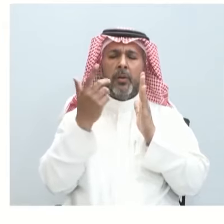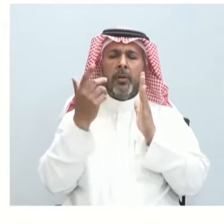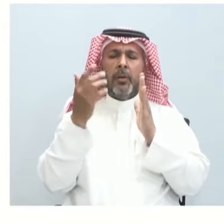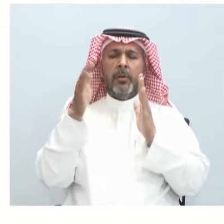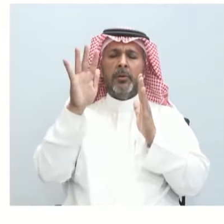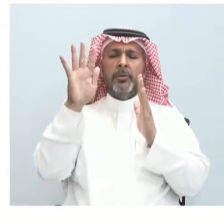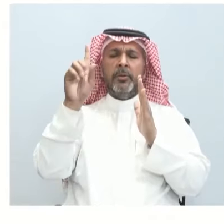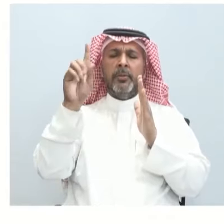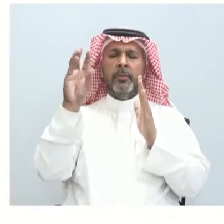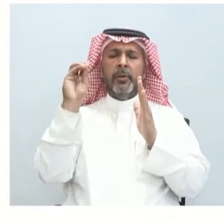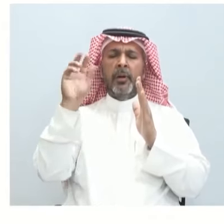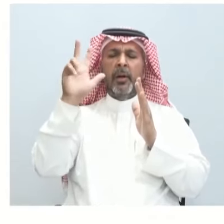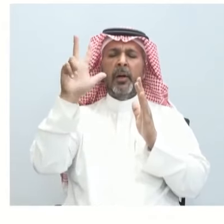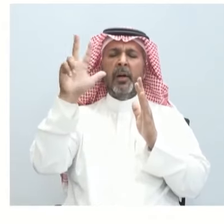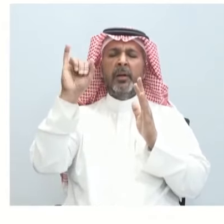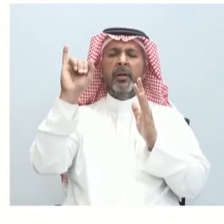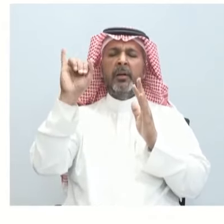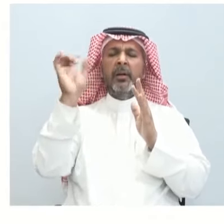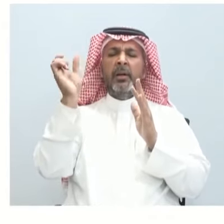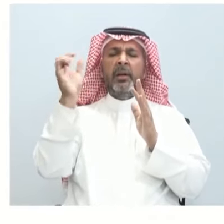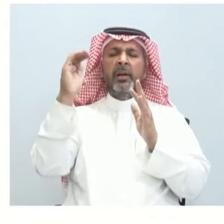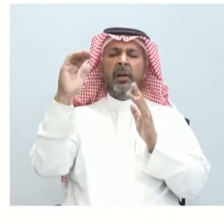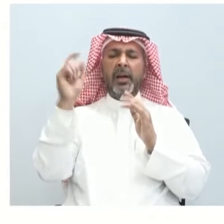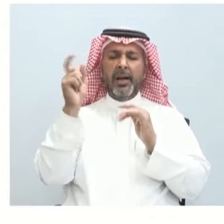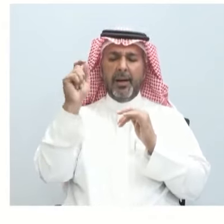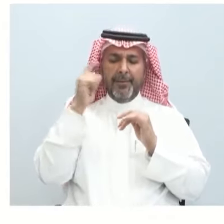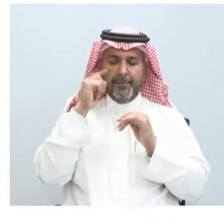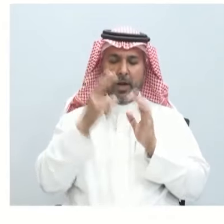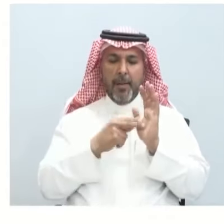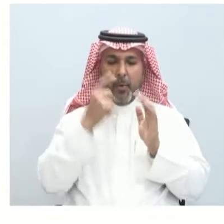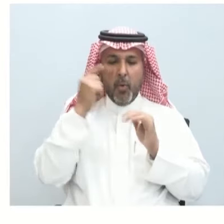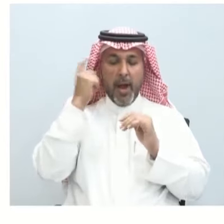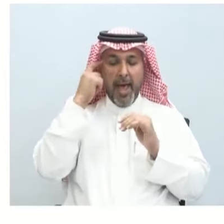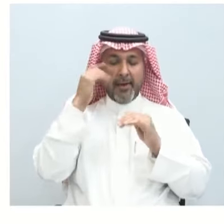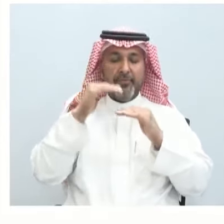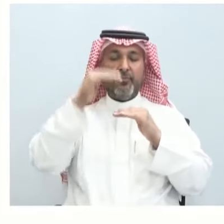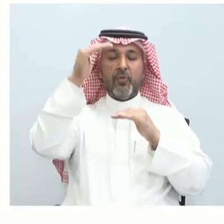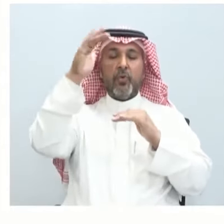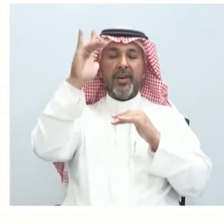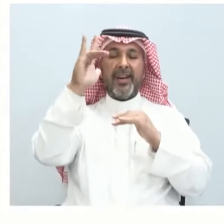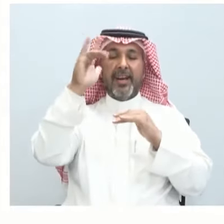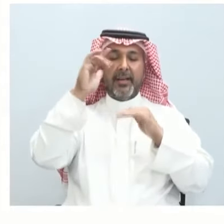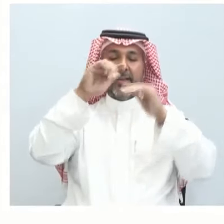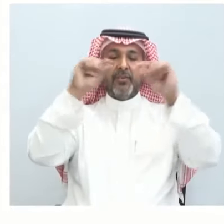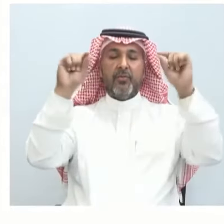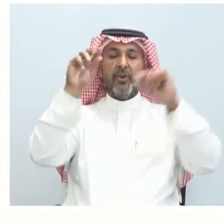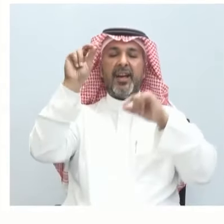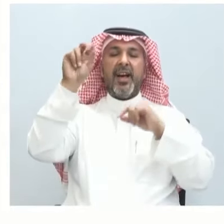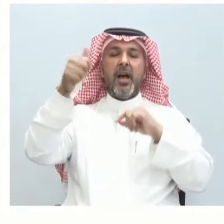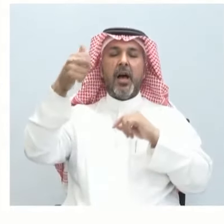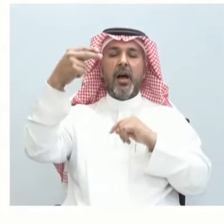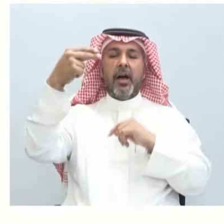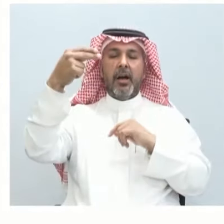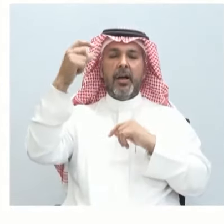المساحه تساوي اولا لنقوم بتعريف القاعدتين كما قلنا هذه القاعده الاولى عين زائد واحد